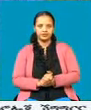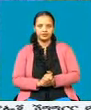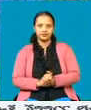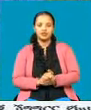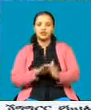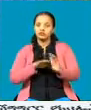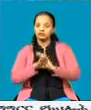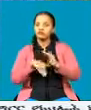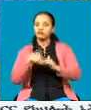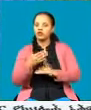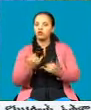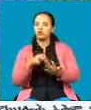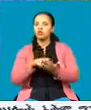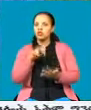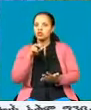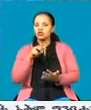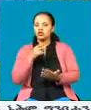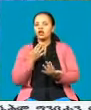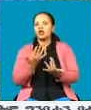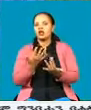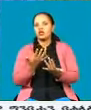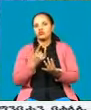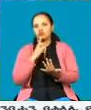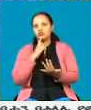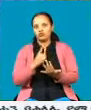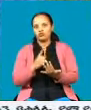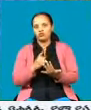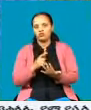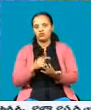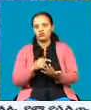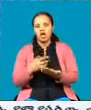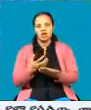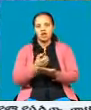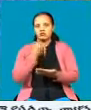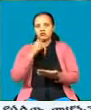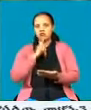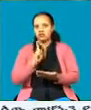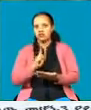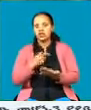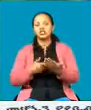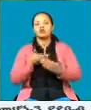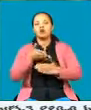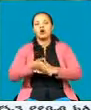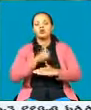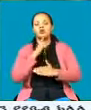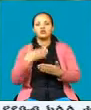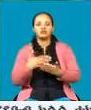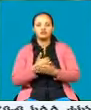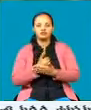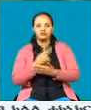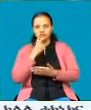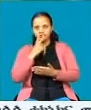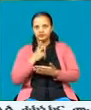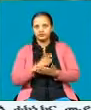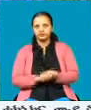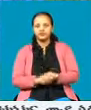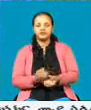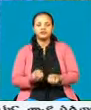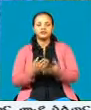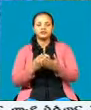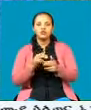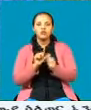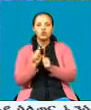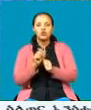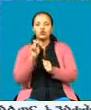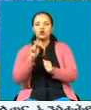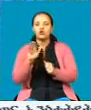ከገባን በኋላ አሁን ውጤት ምናምን ገና ነው፣ አላነሰነም። ከዚህ በኋላ ነው ምርቱ የሚታየው። በብዛትም በቆሎም ዳጉሳም